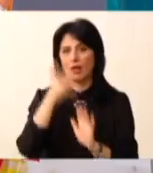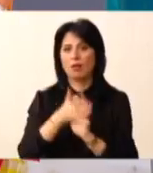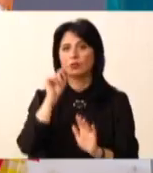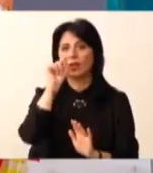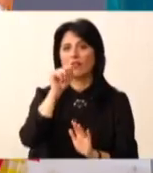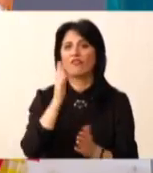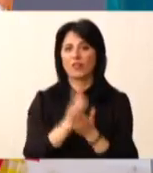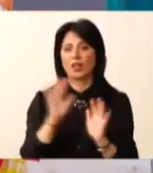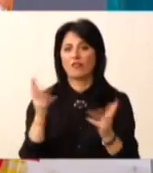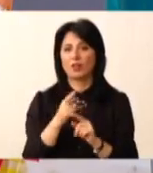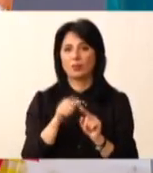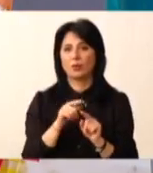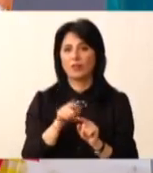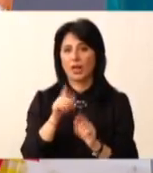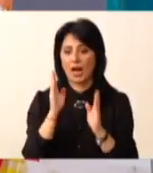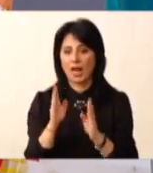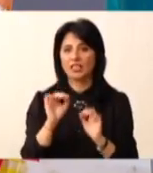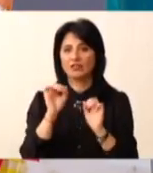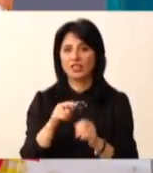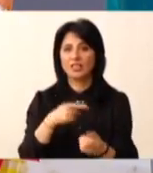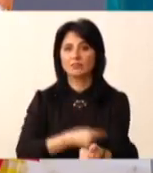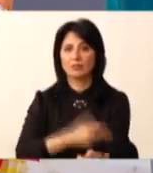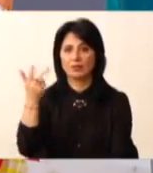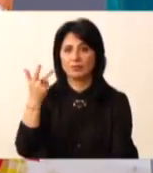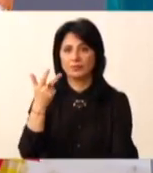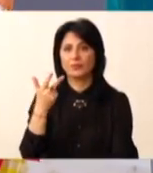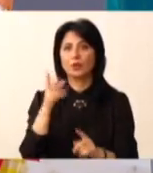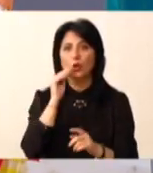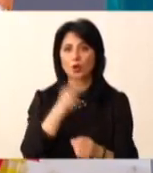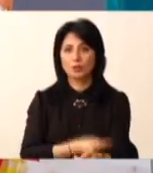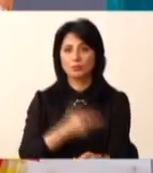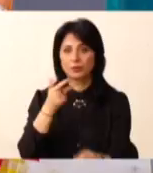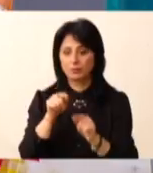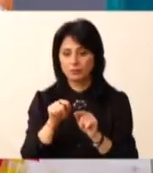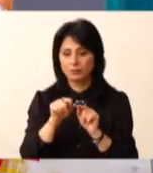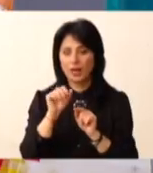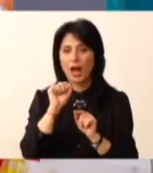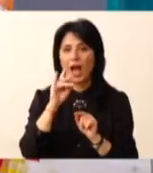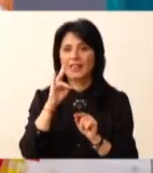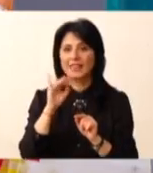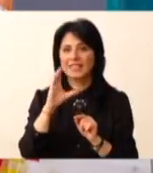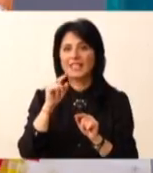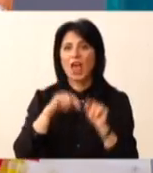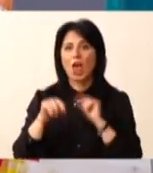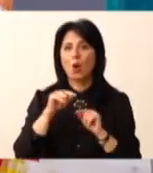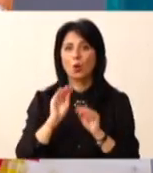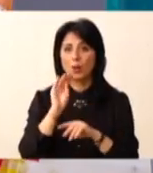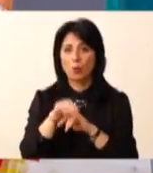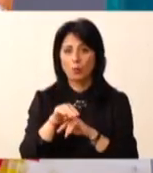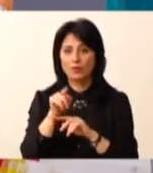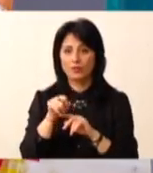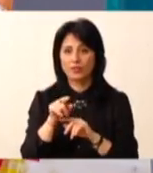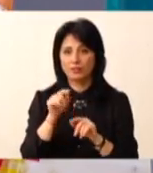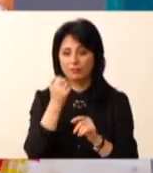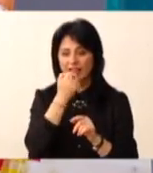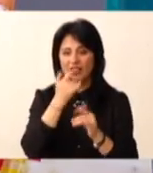პროცესი. Და ზუსტად აი ამისი განსაზღვრა შეიძლება სისხლის ანალიზით, როდესაც სისხლში მომატებულია ანტისხეულები, ეგრეთ წოდებული